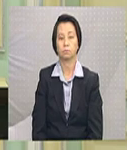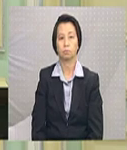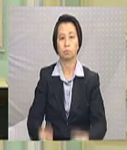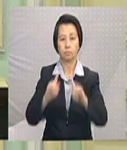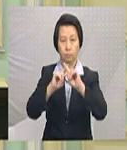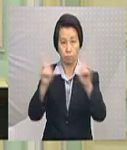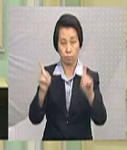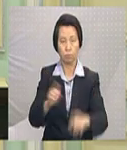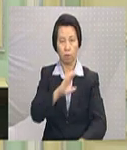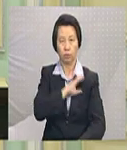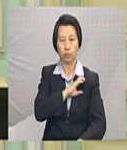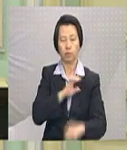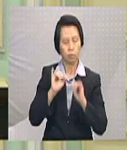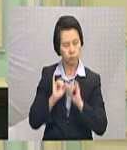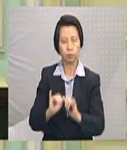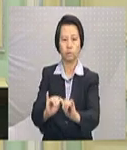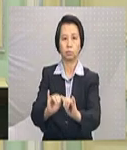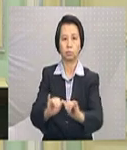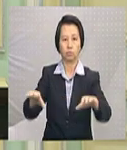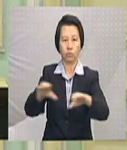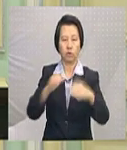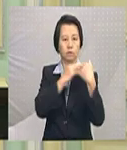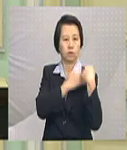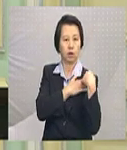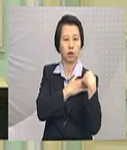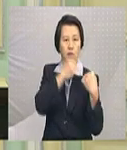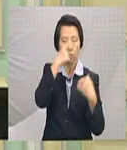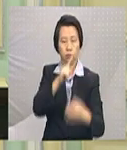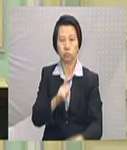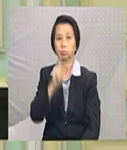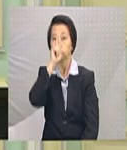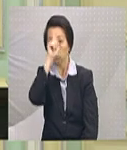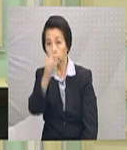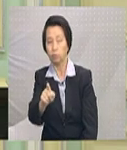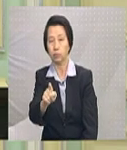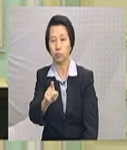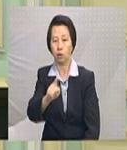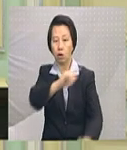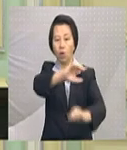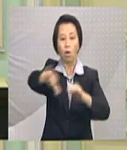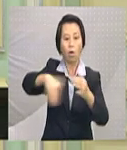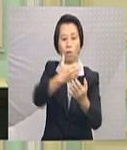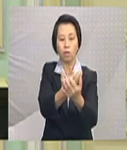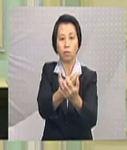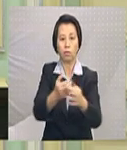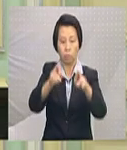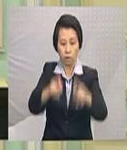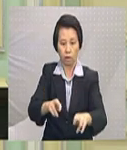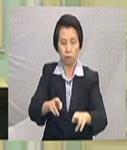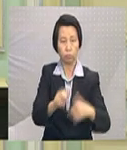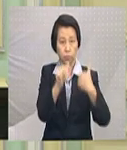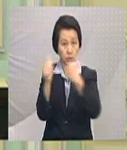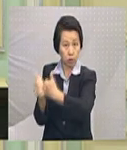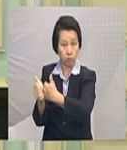pihak polis masih meneruskan tanggungjawab mereka untuk memastikan keseluruhan rakyat patuh